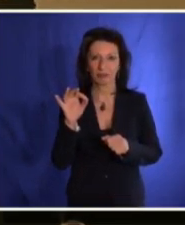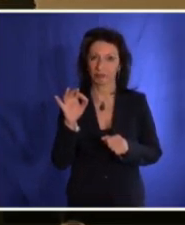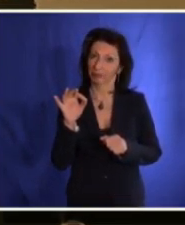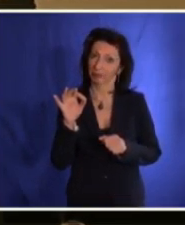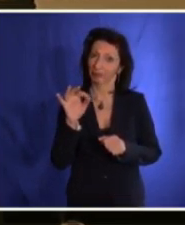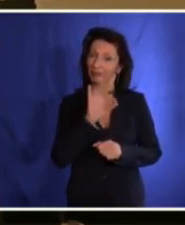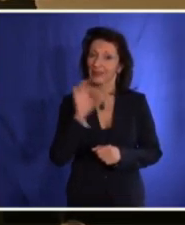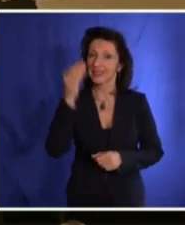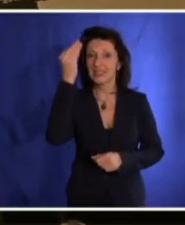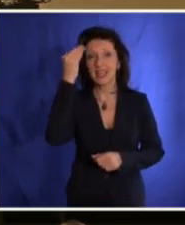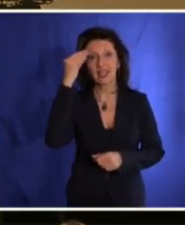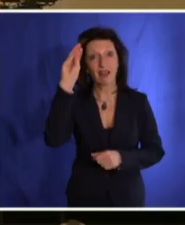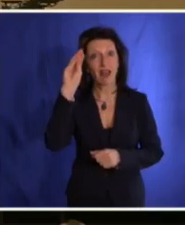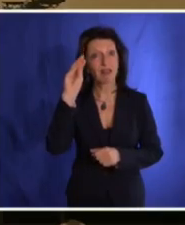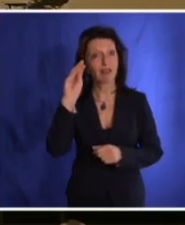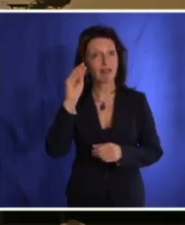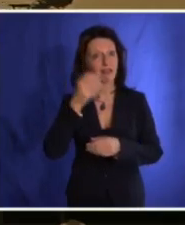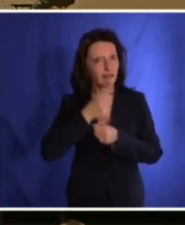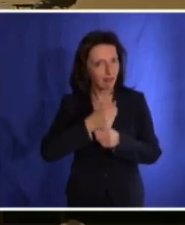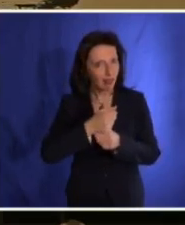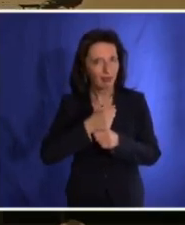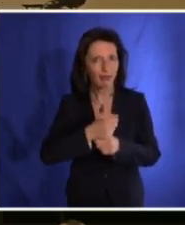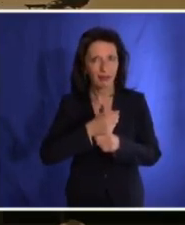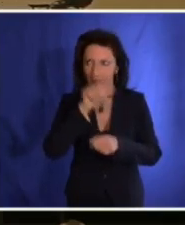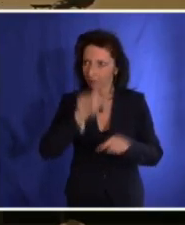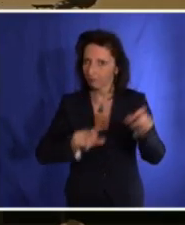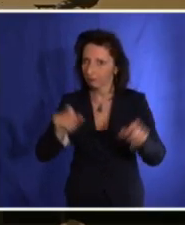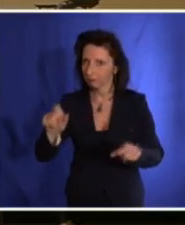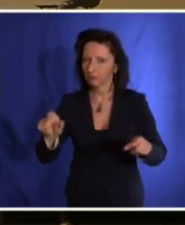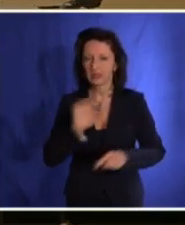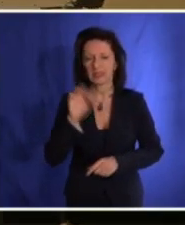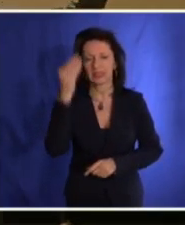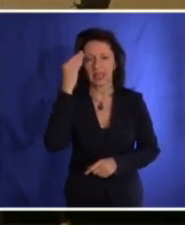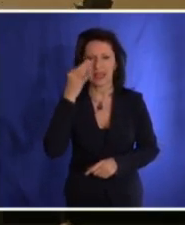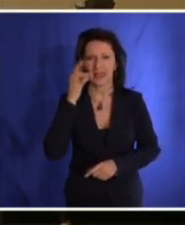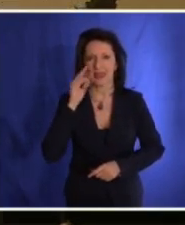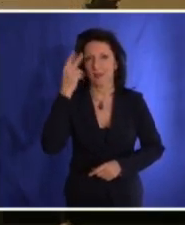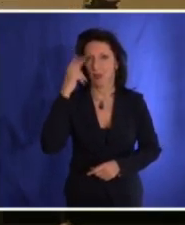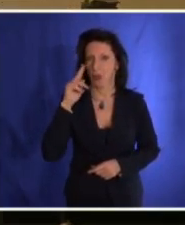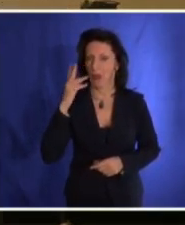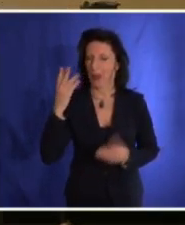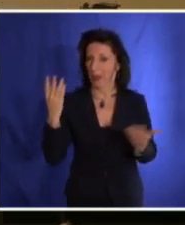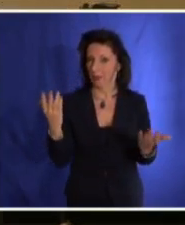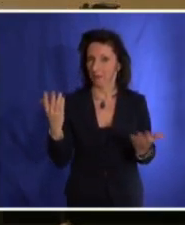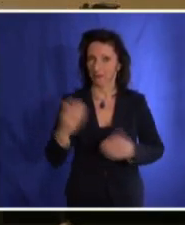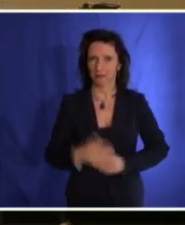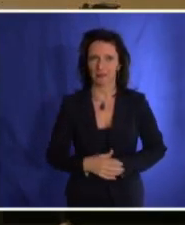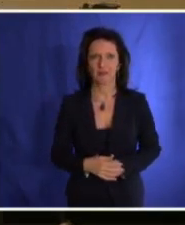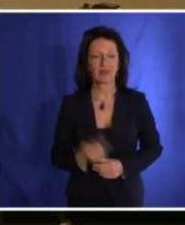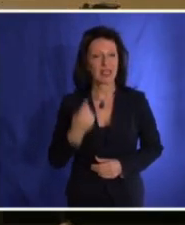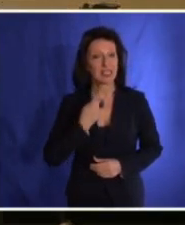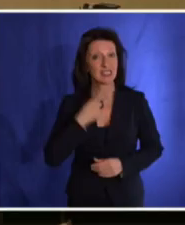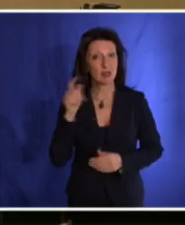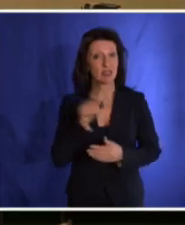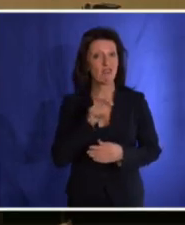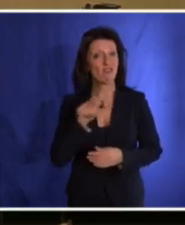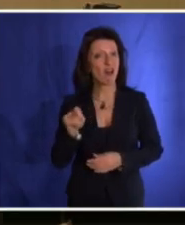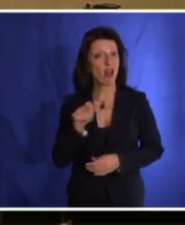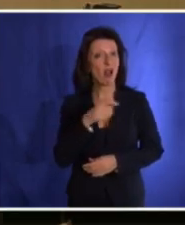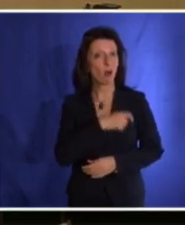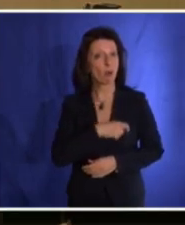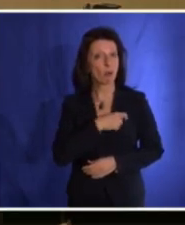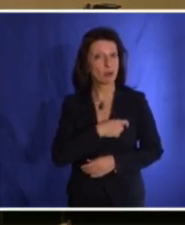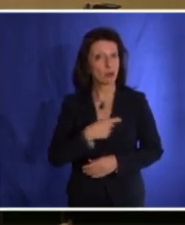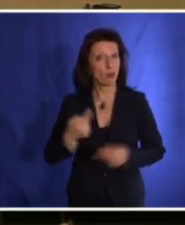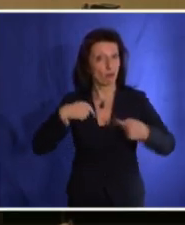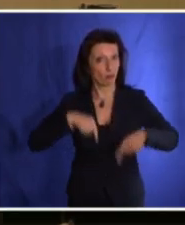geschätzte Delegierte, meine sehr geehrten Damen und Herren, als Vorsitzender der Wahlkommission darf ich